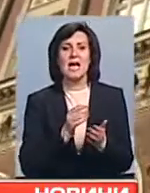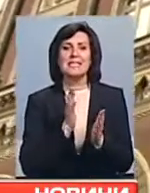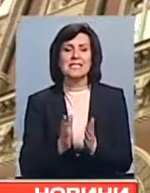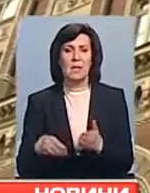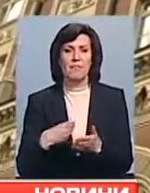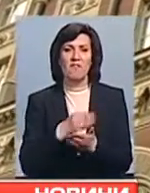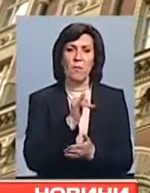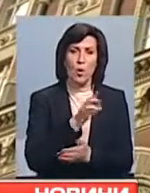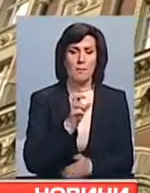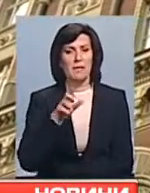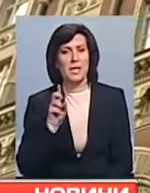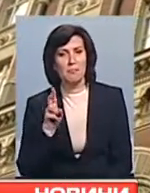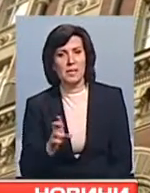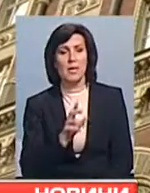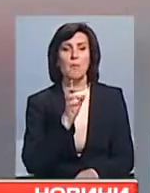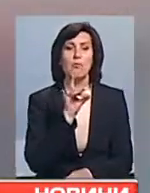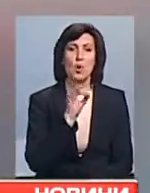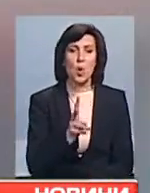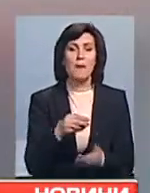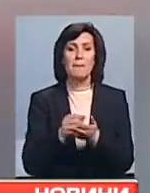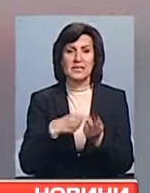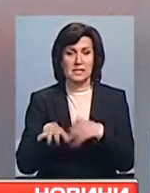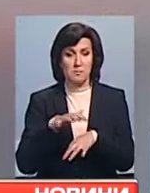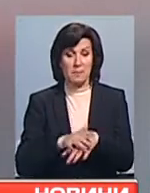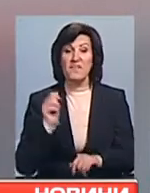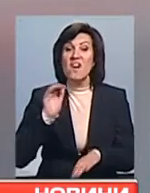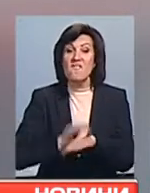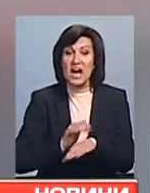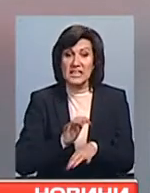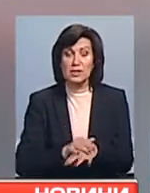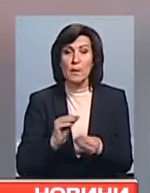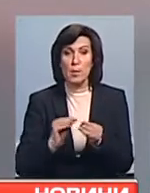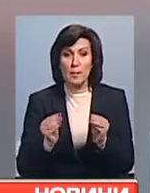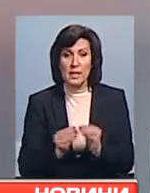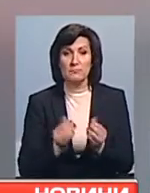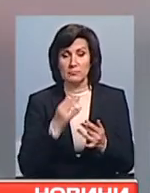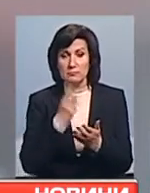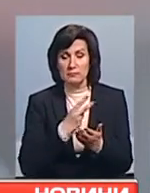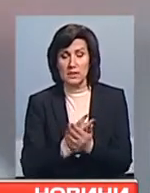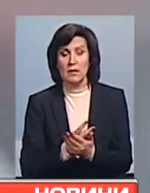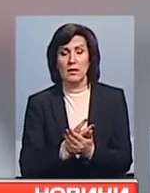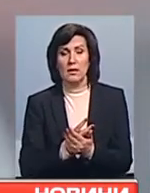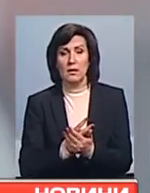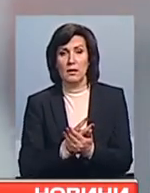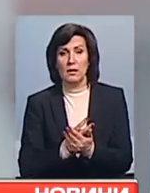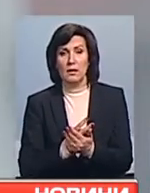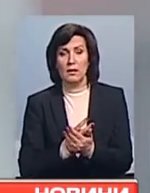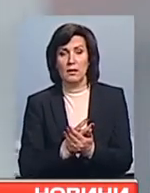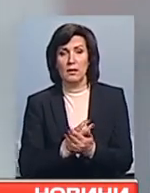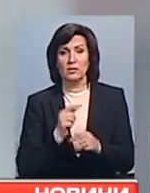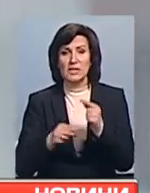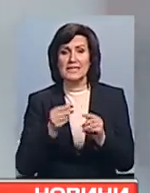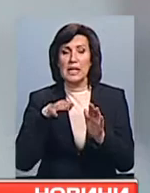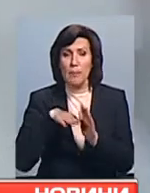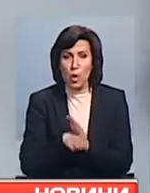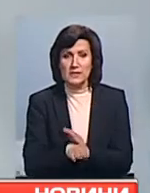фінустанови – Форум, VIB, Брок Бізнесбанк. Фактично, проблеми, які ми на сьогоднішній момент бачимо в банківській системі, черги за